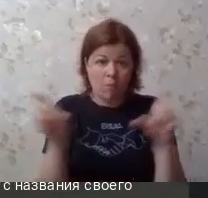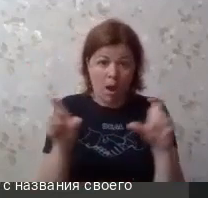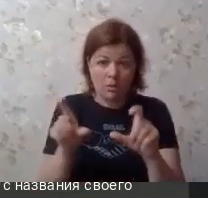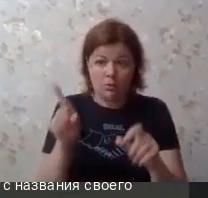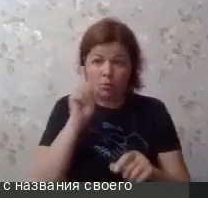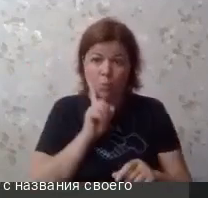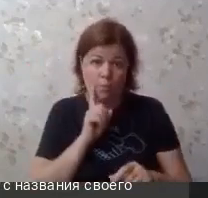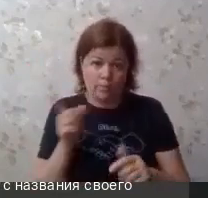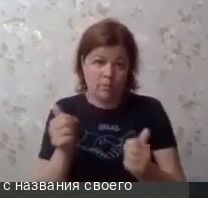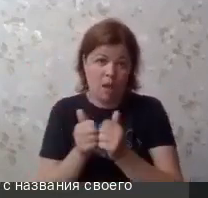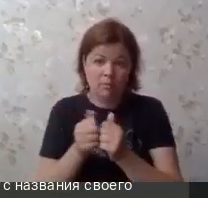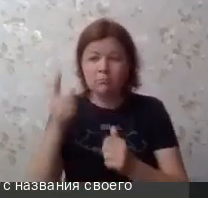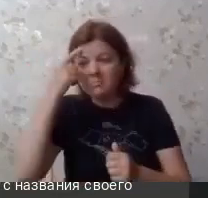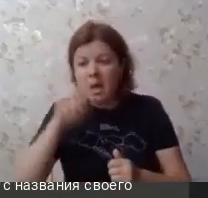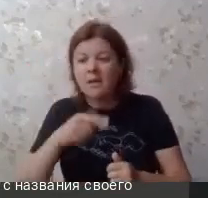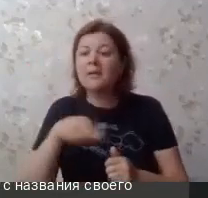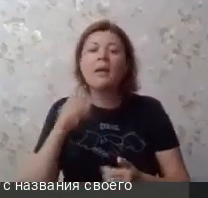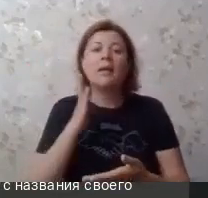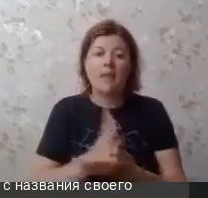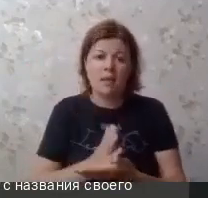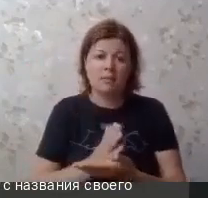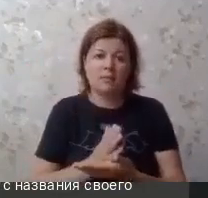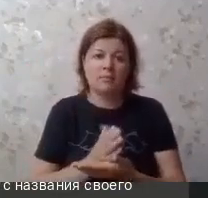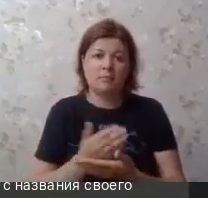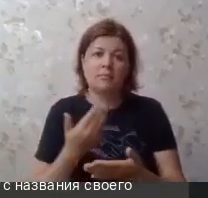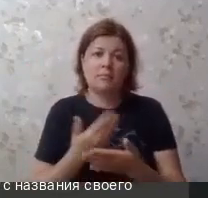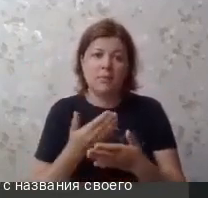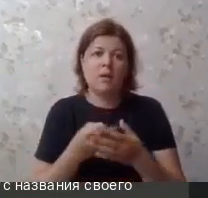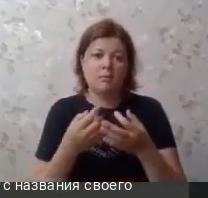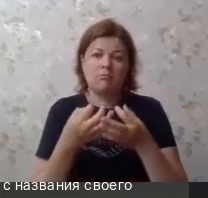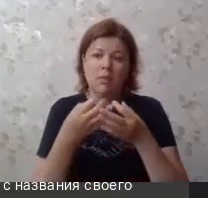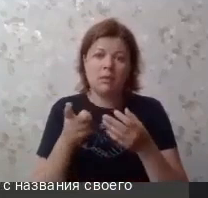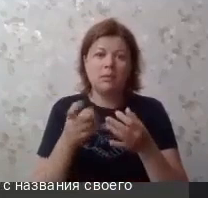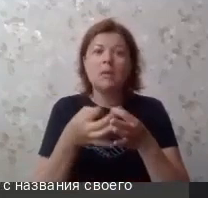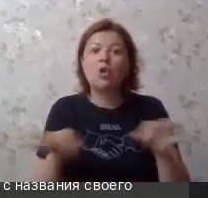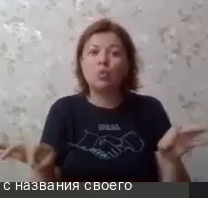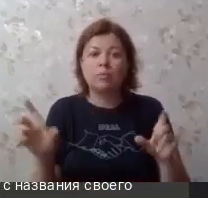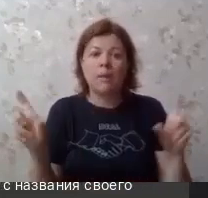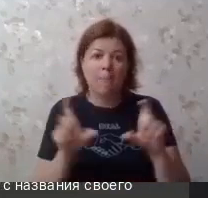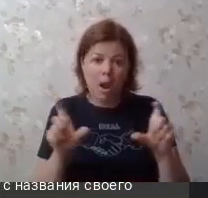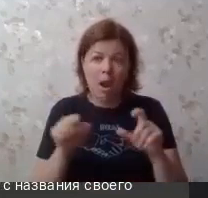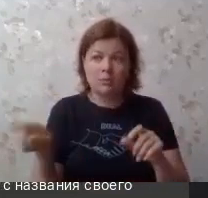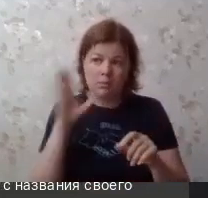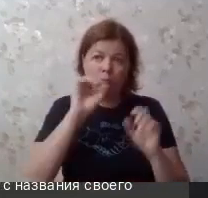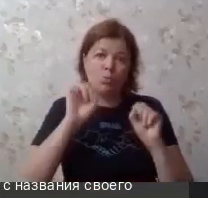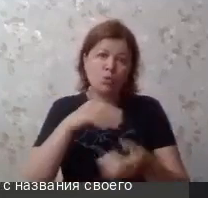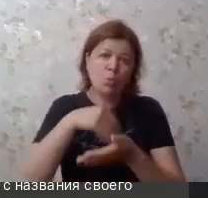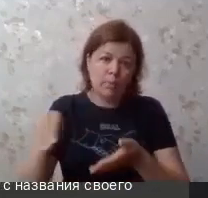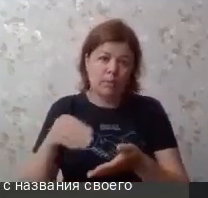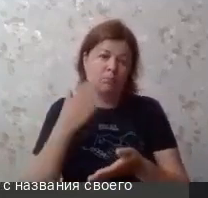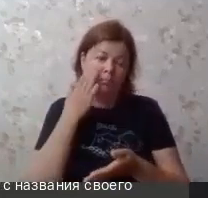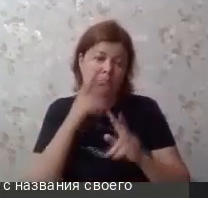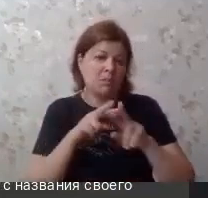допустим, знает, где есть доступный для него магазин, где он может купить, ну, примерно за те же деньги,